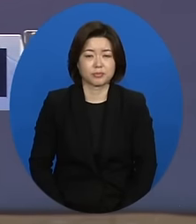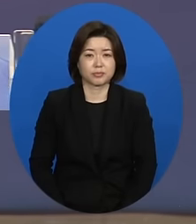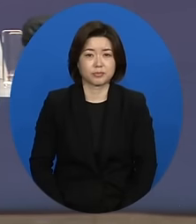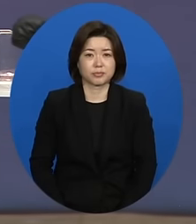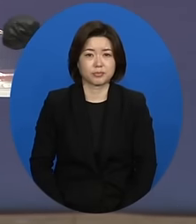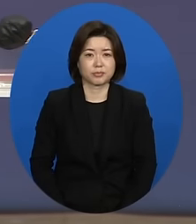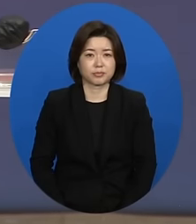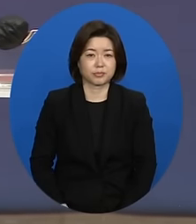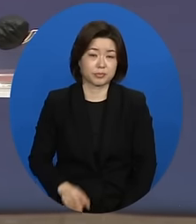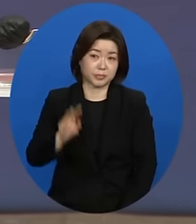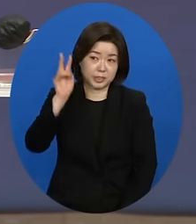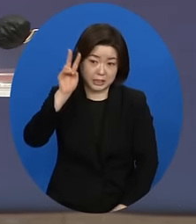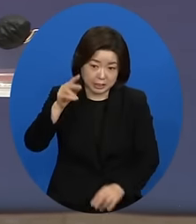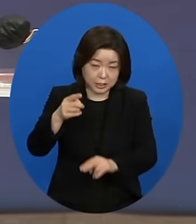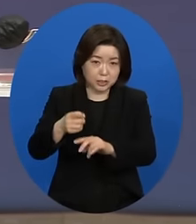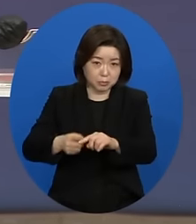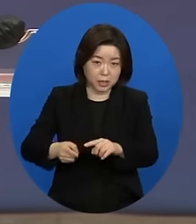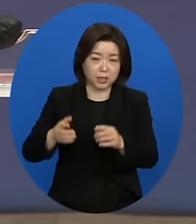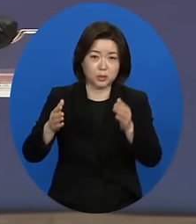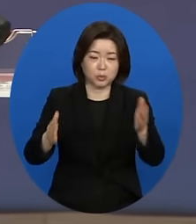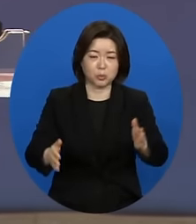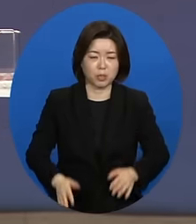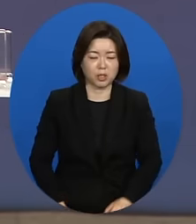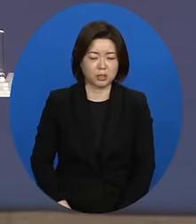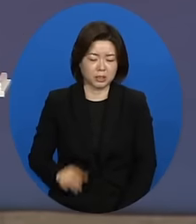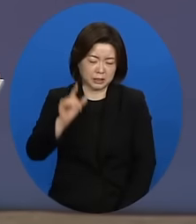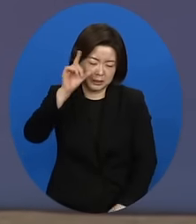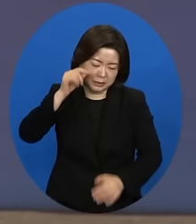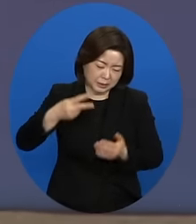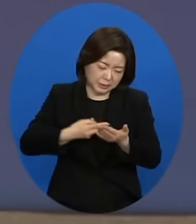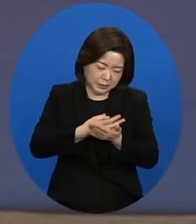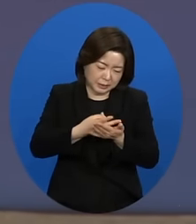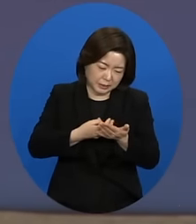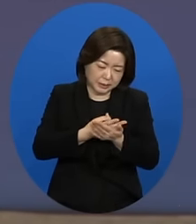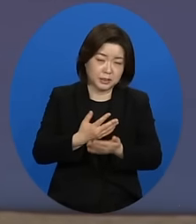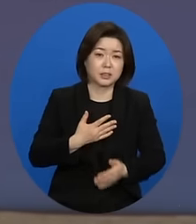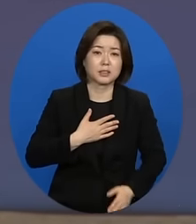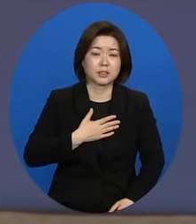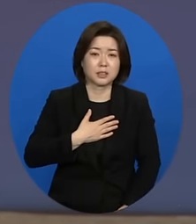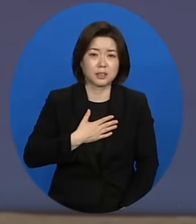이틀 반 동안 잠을 못 자고 있던 제가